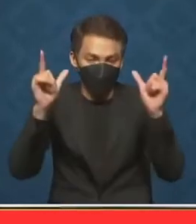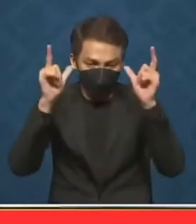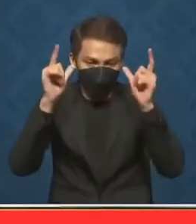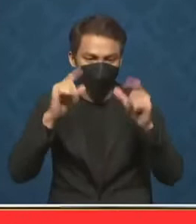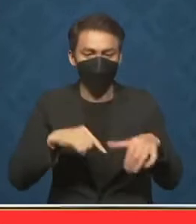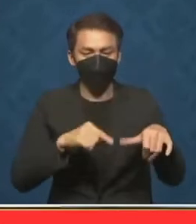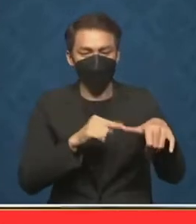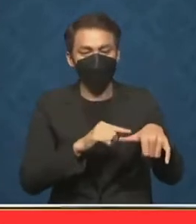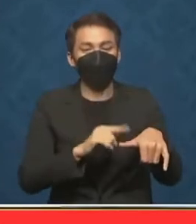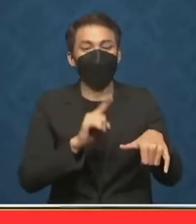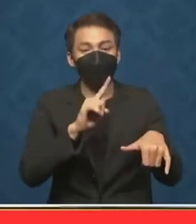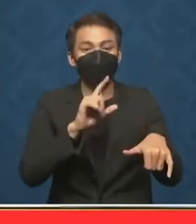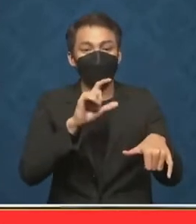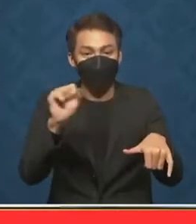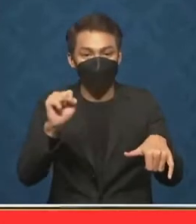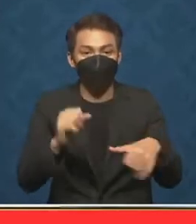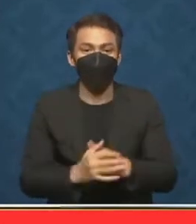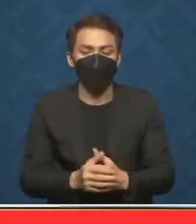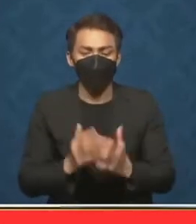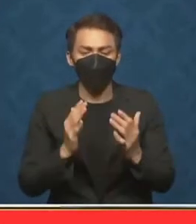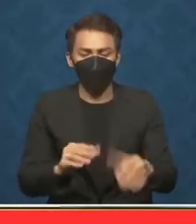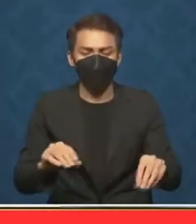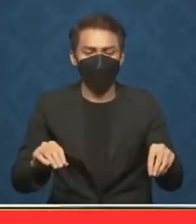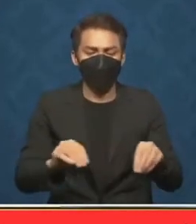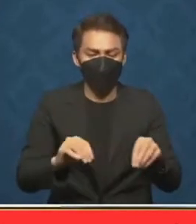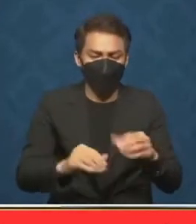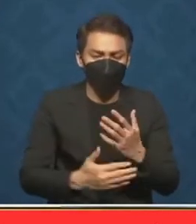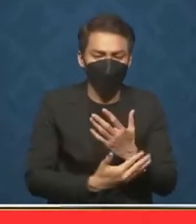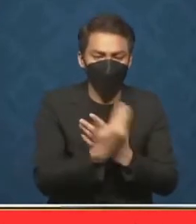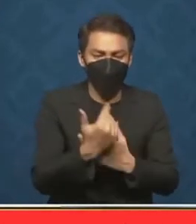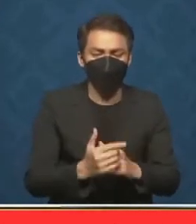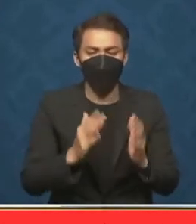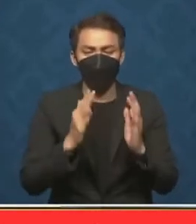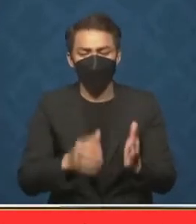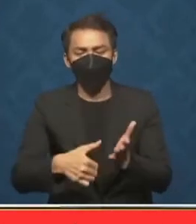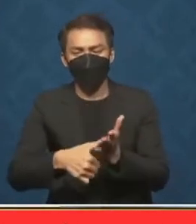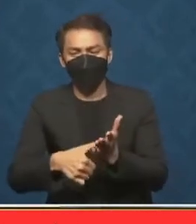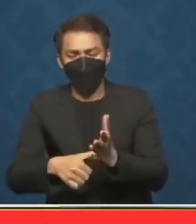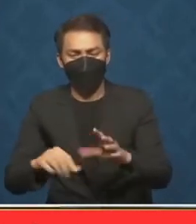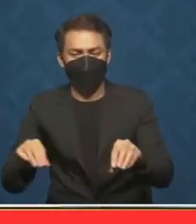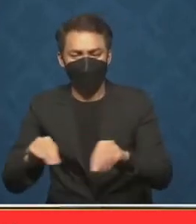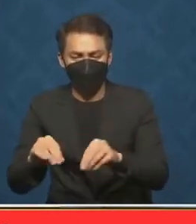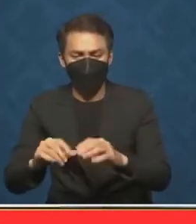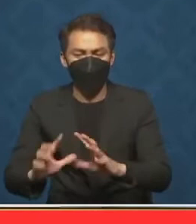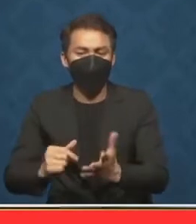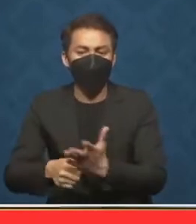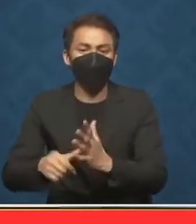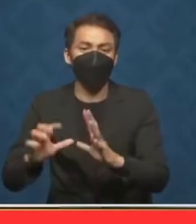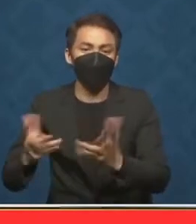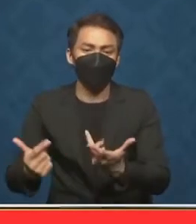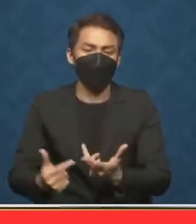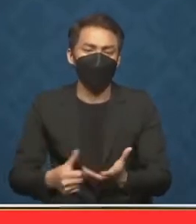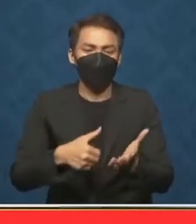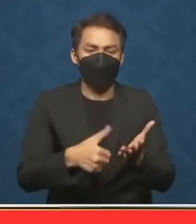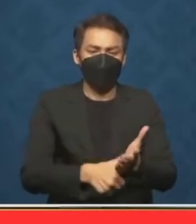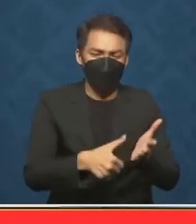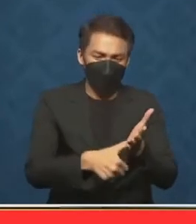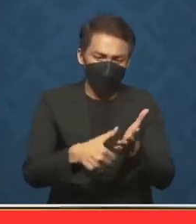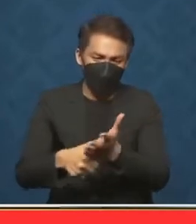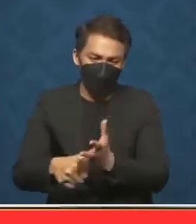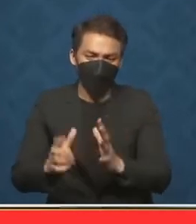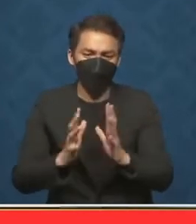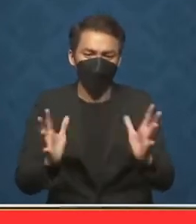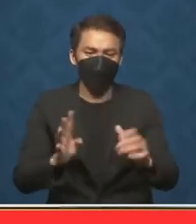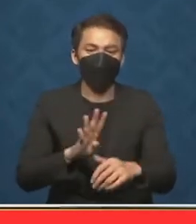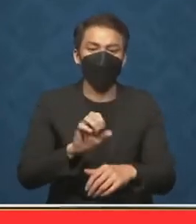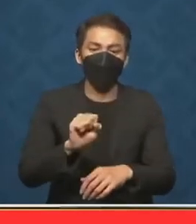คนกำลงจะมีความสุขคนกำลงจะลวยคนมีหนกำลัจะมดหนี่จากคบครวที่เคยเป็ี่หร้พลตัว4,